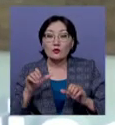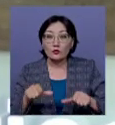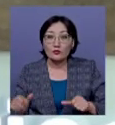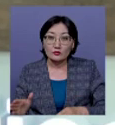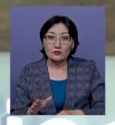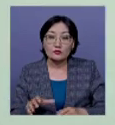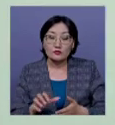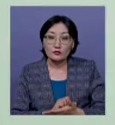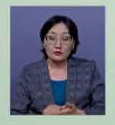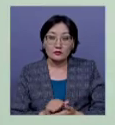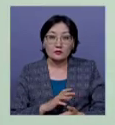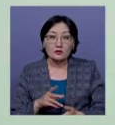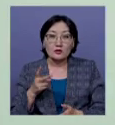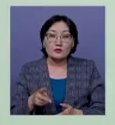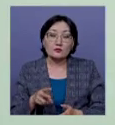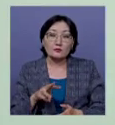жойылды.